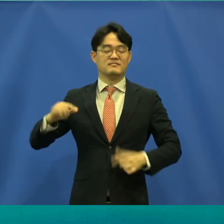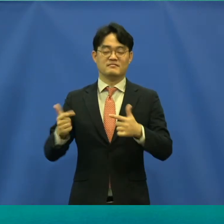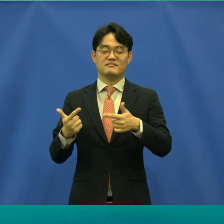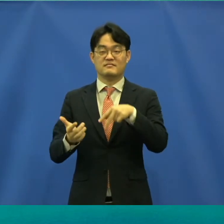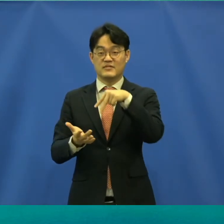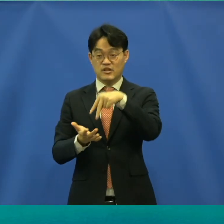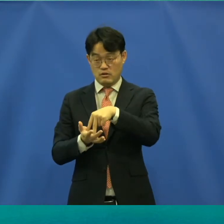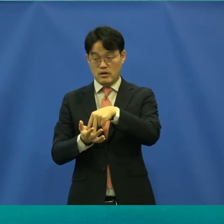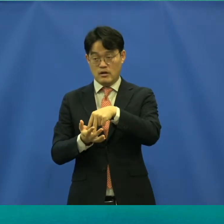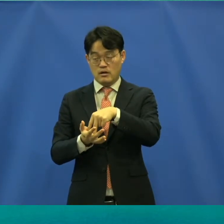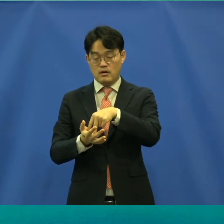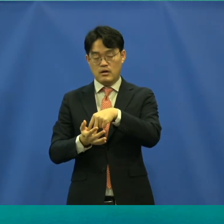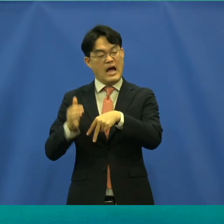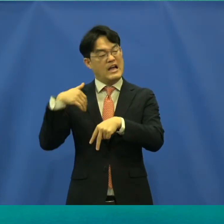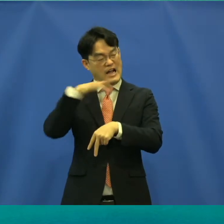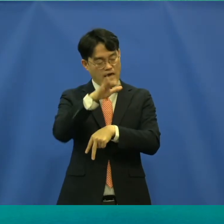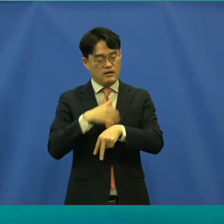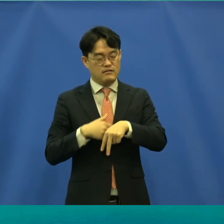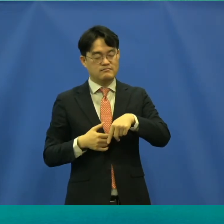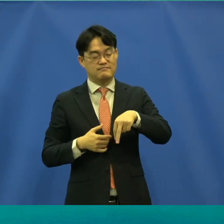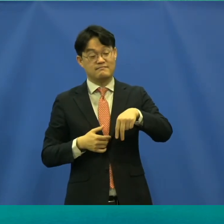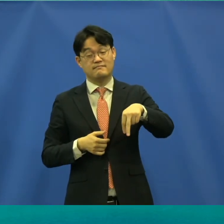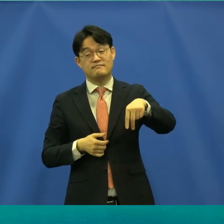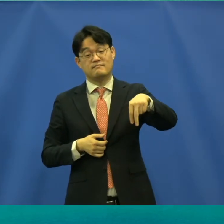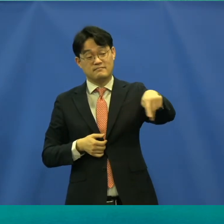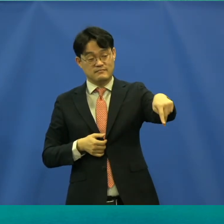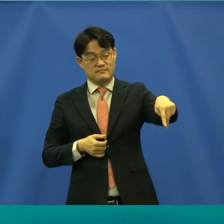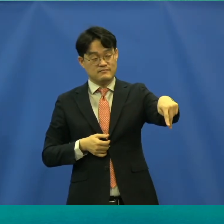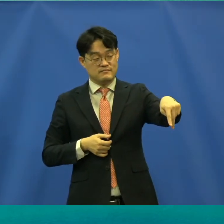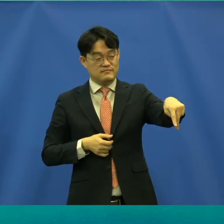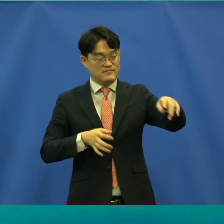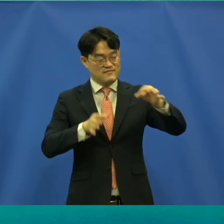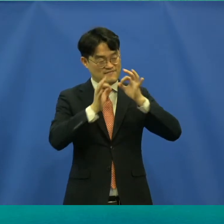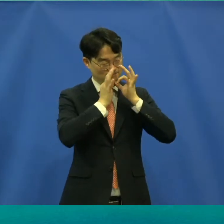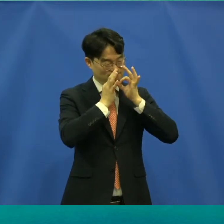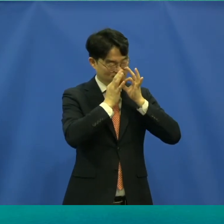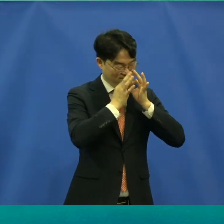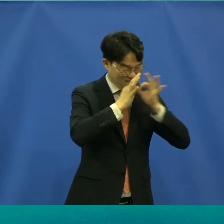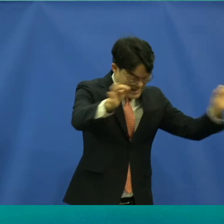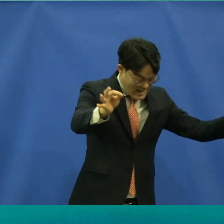실로암 물가에 그냥 들어누워 있는 그런 환자들처럼 그게 아니에요. 일어나는 거죠.